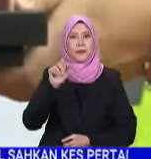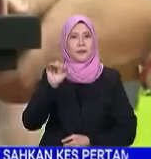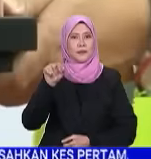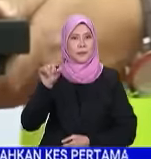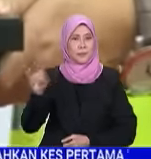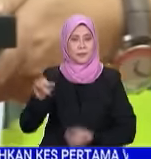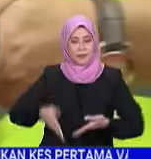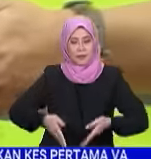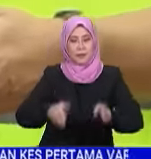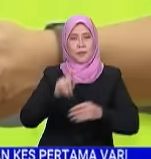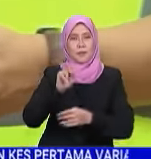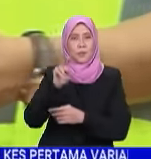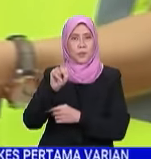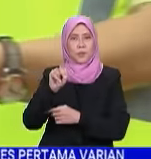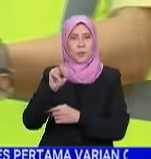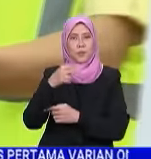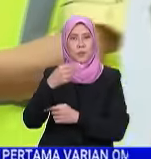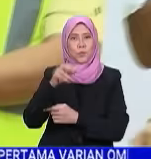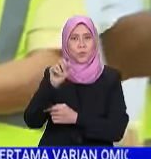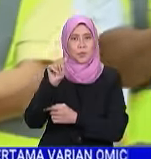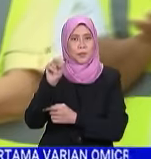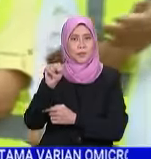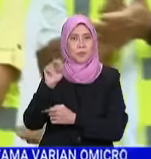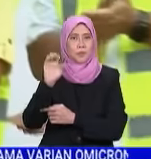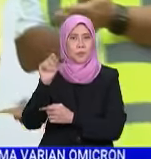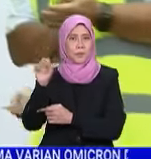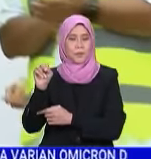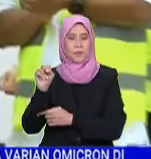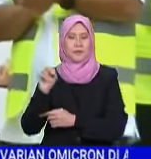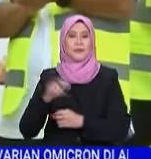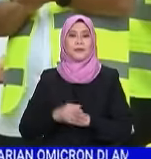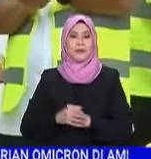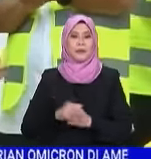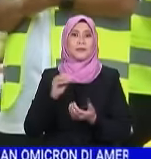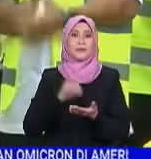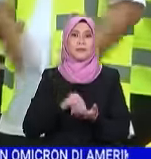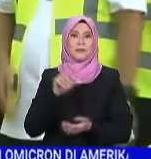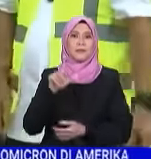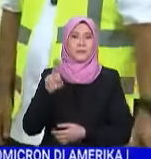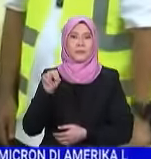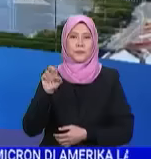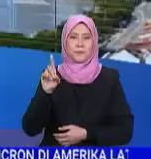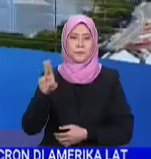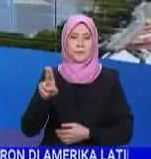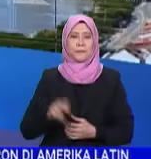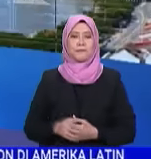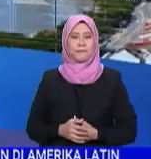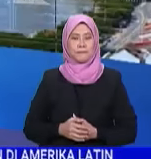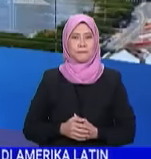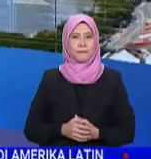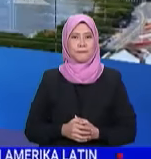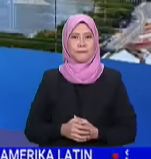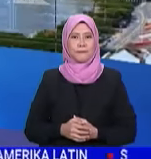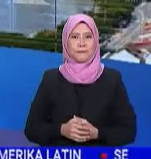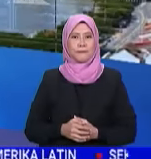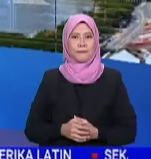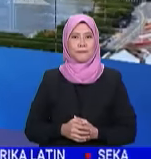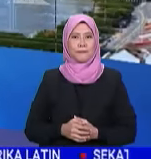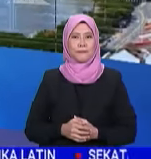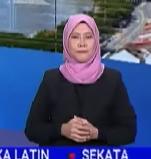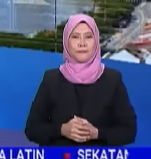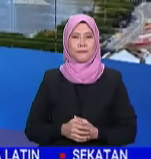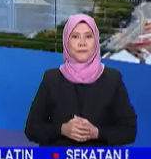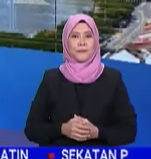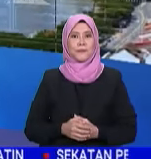Hussein on Jalan baut lunduk ke kampung setunggang melayu baru di lunduk baik sementara